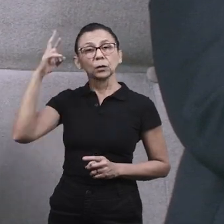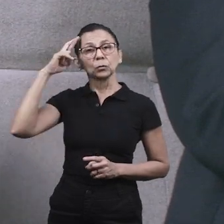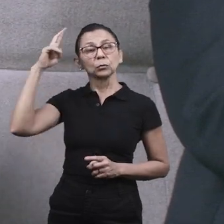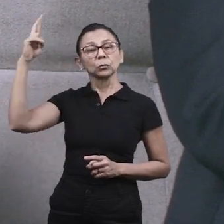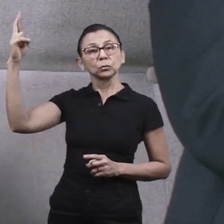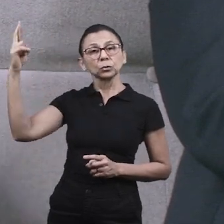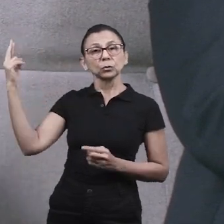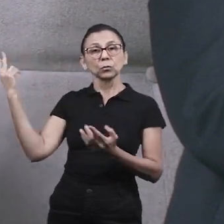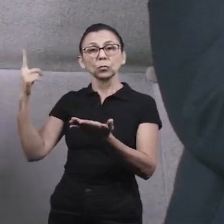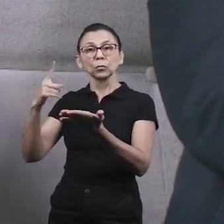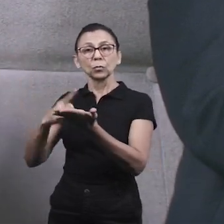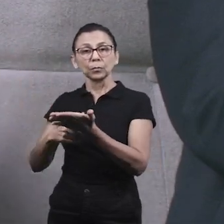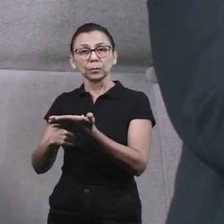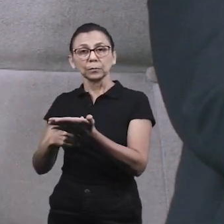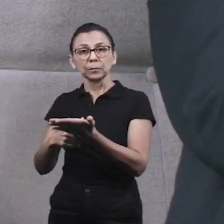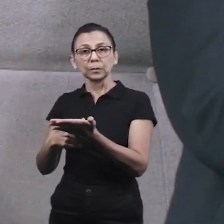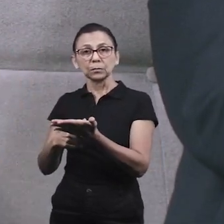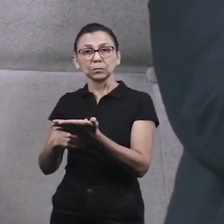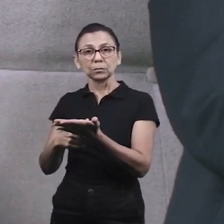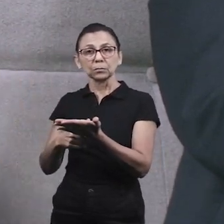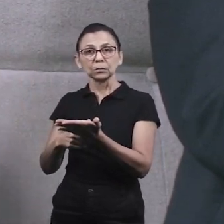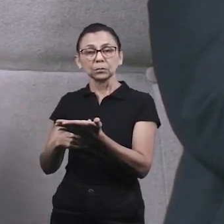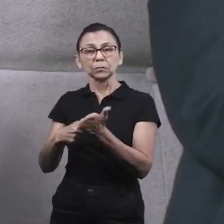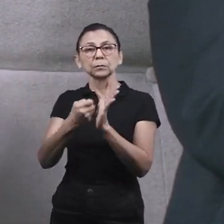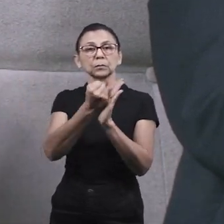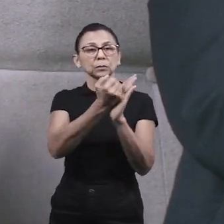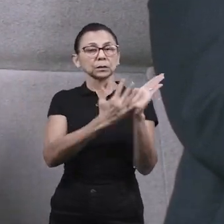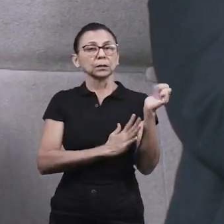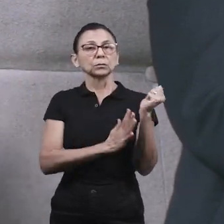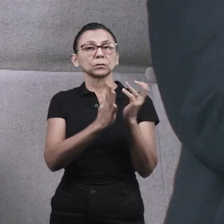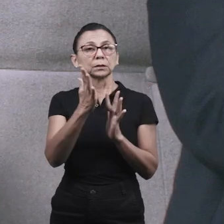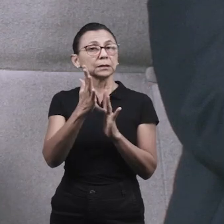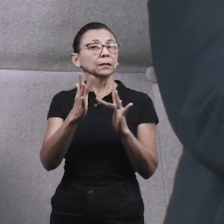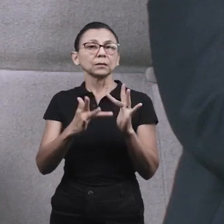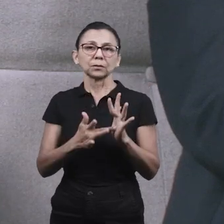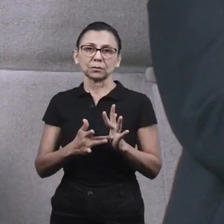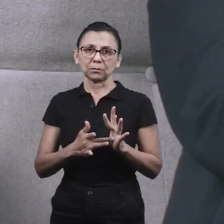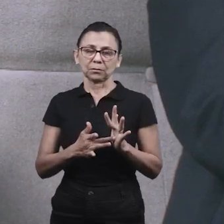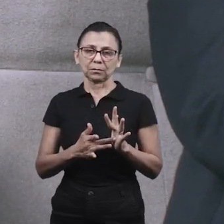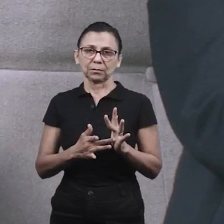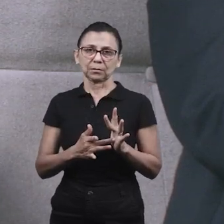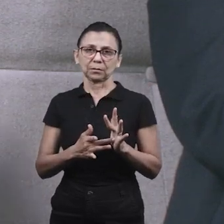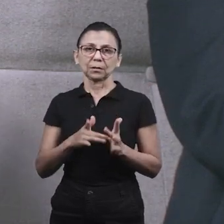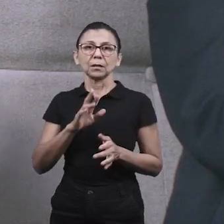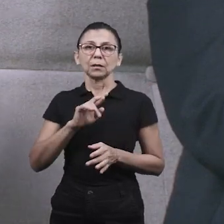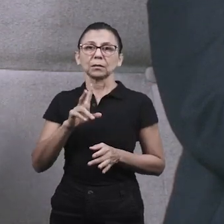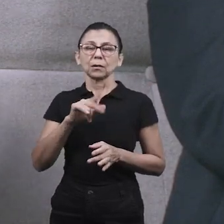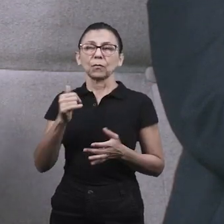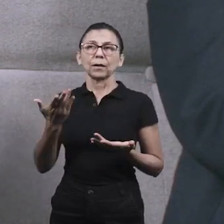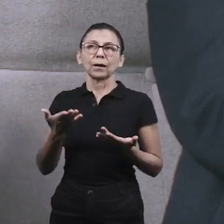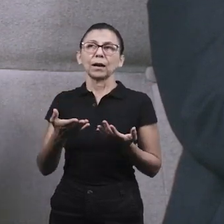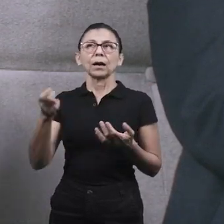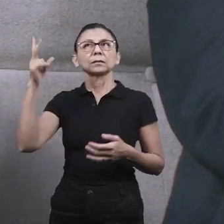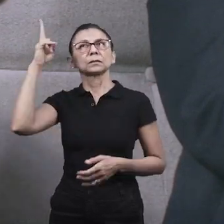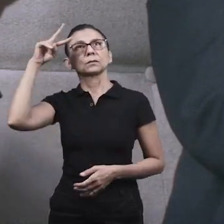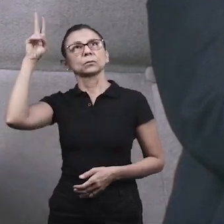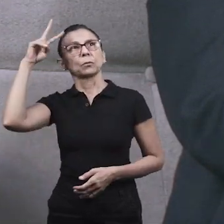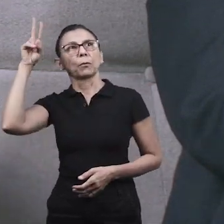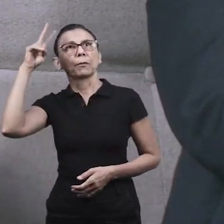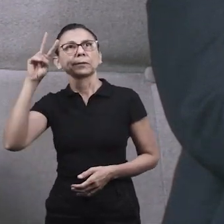dans un nouveau pacte fait par le sang de Jésus, pas de la lettre. Ce n'est pas de ce simplement qui est